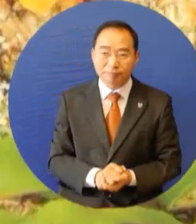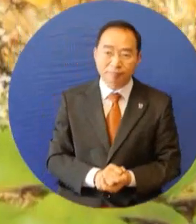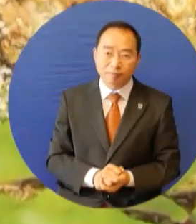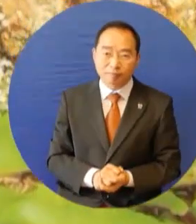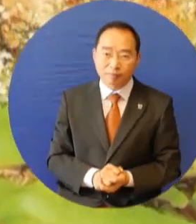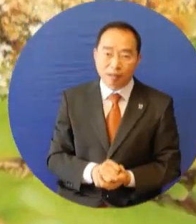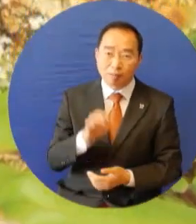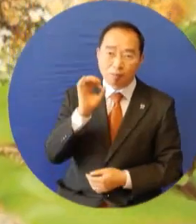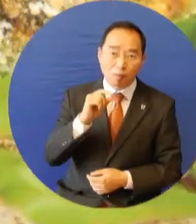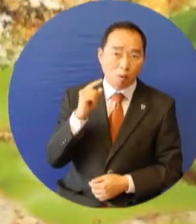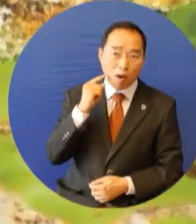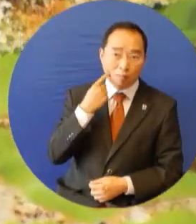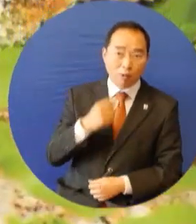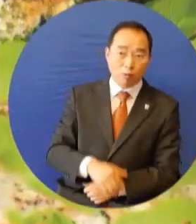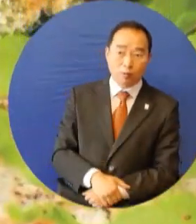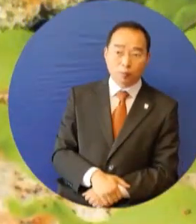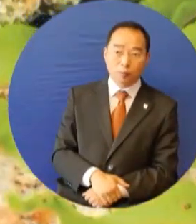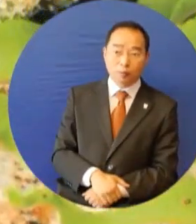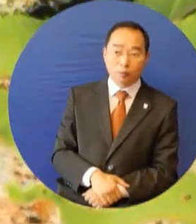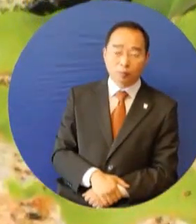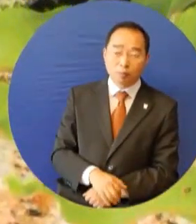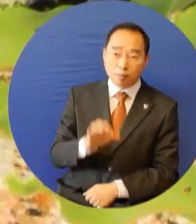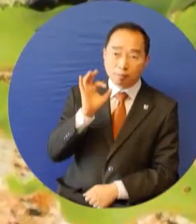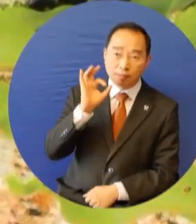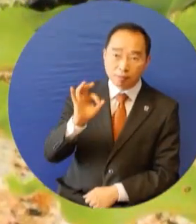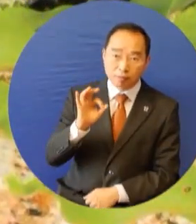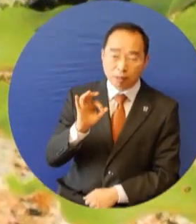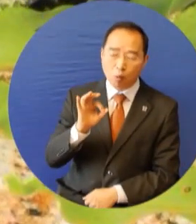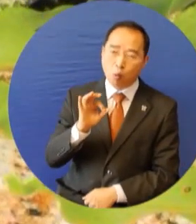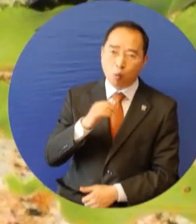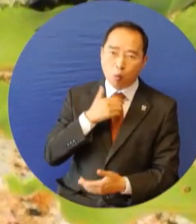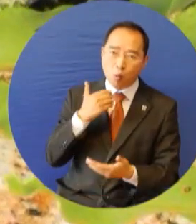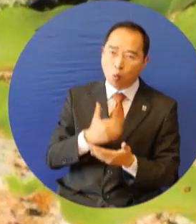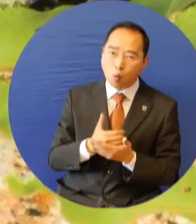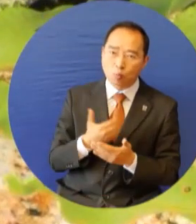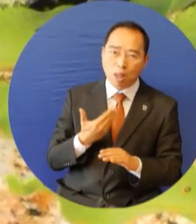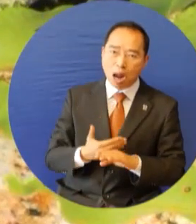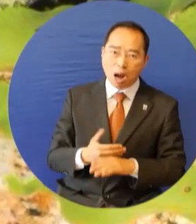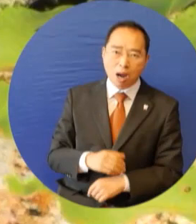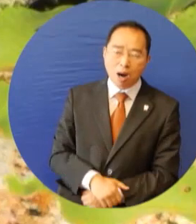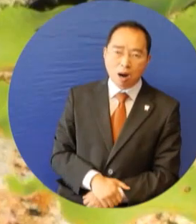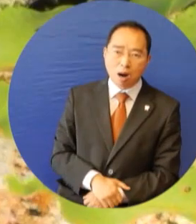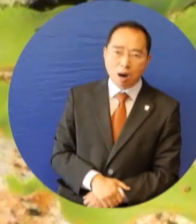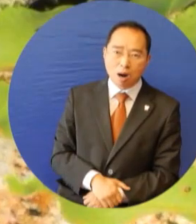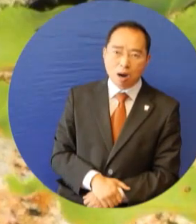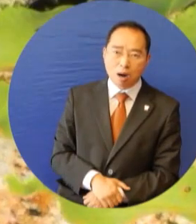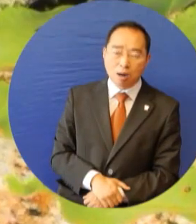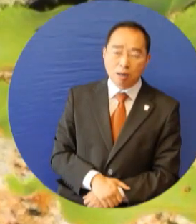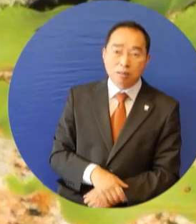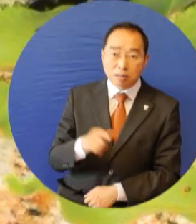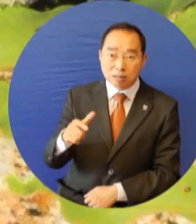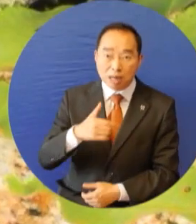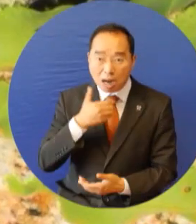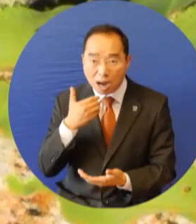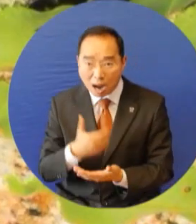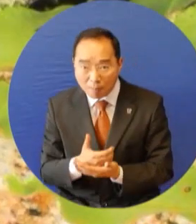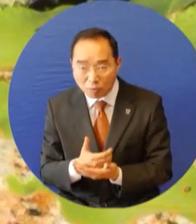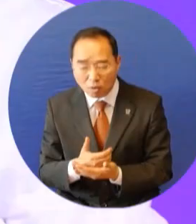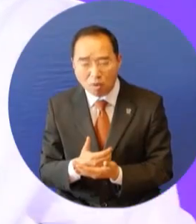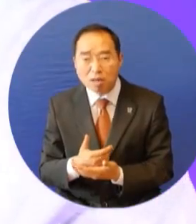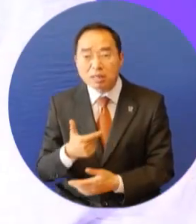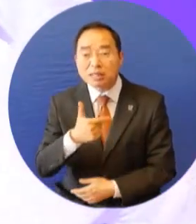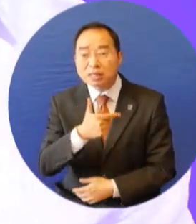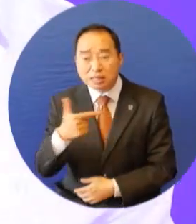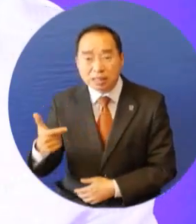와 아름답다. 길에서 보는 거하고 요리 위에서 보는 거하고 감정이 감동이 달라요. 그